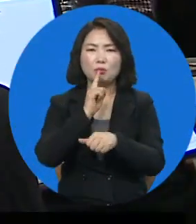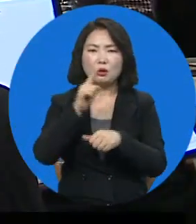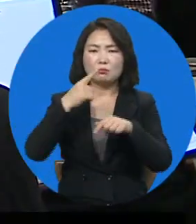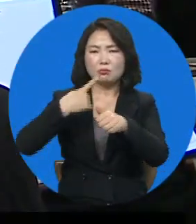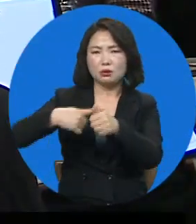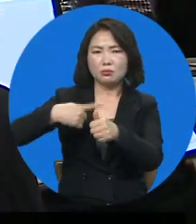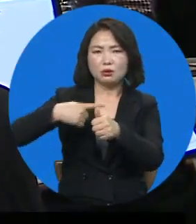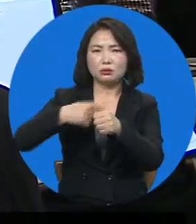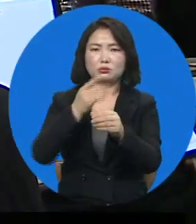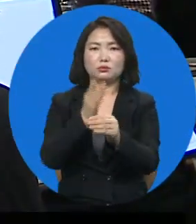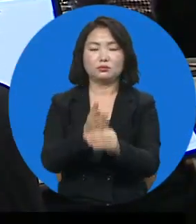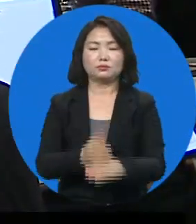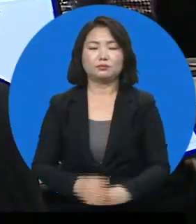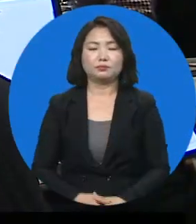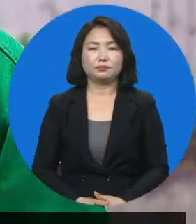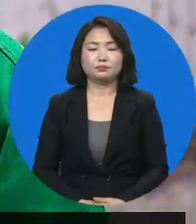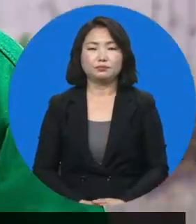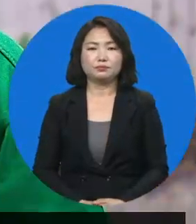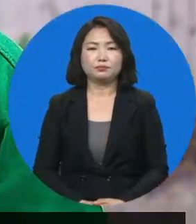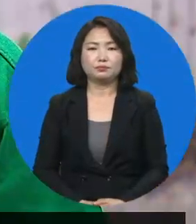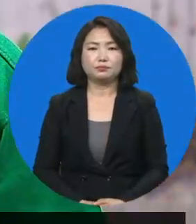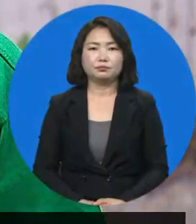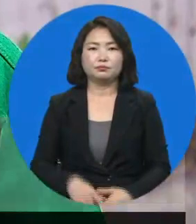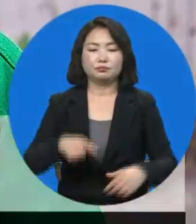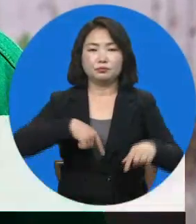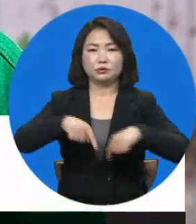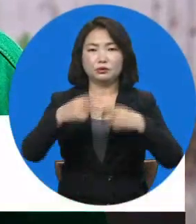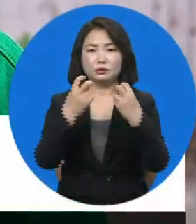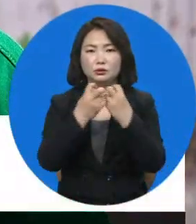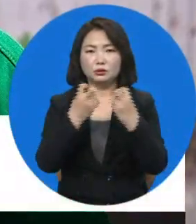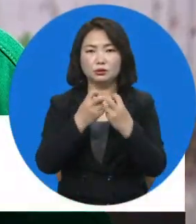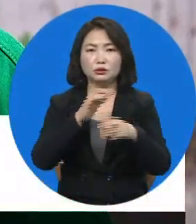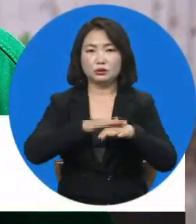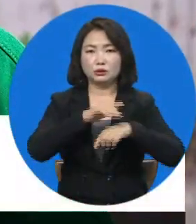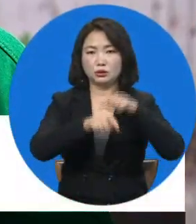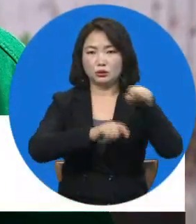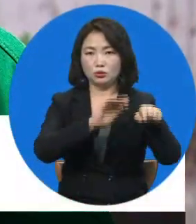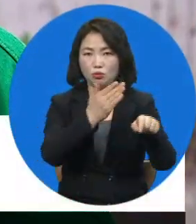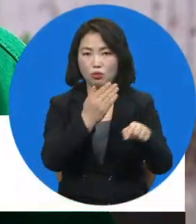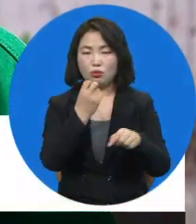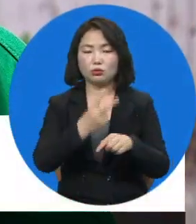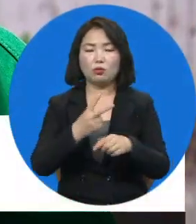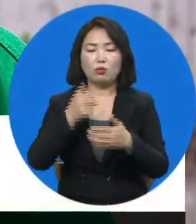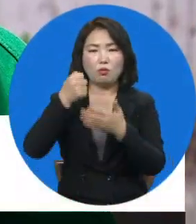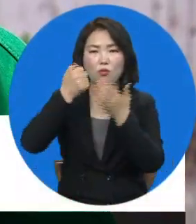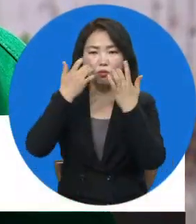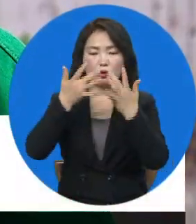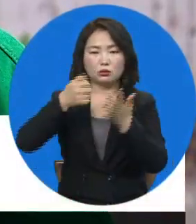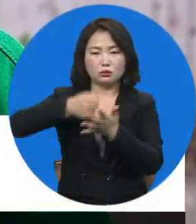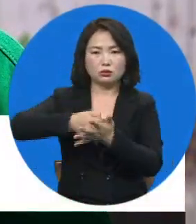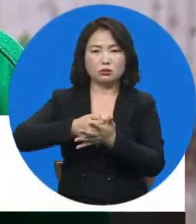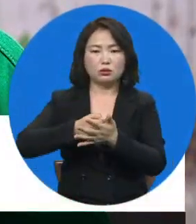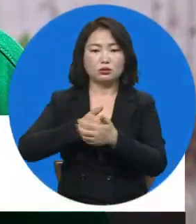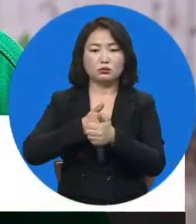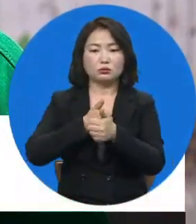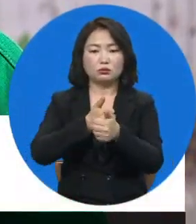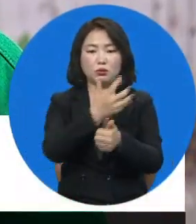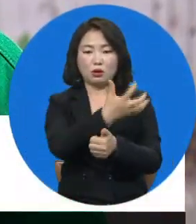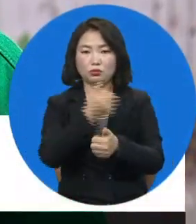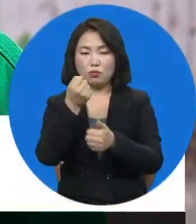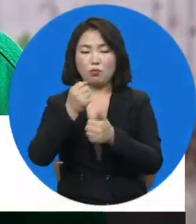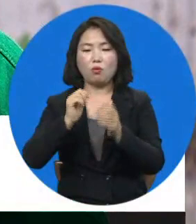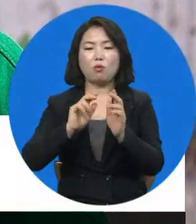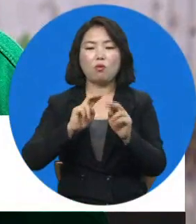비판도 나오고 있습니다 정책이 시행될 거나 오늘도 확정된 사안에 대해서 원